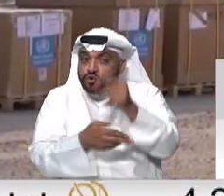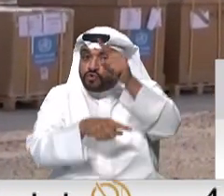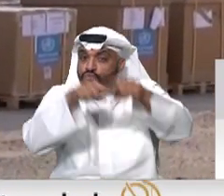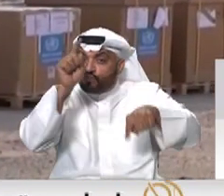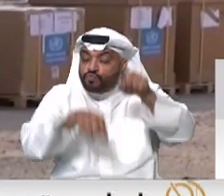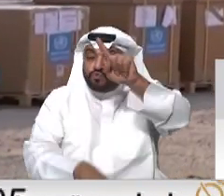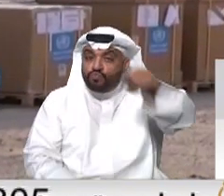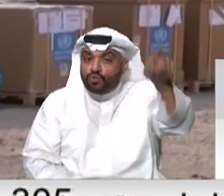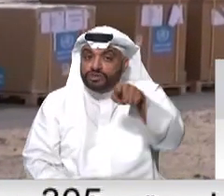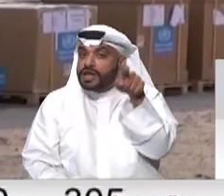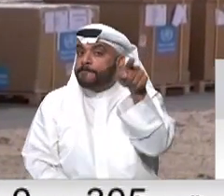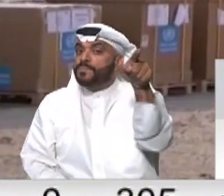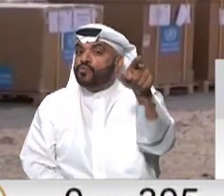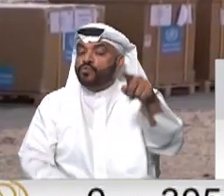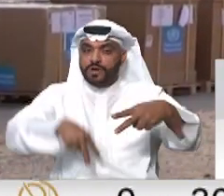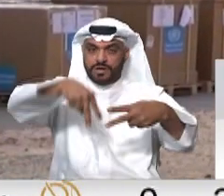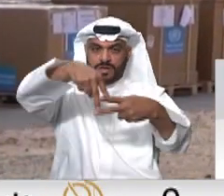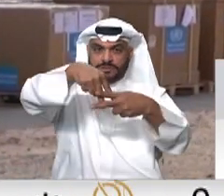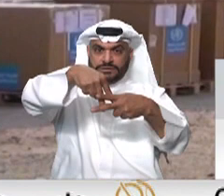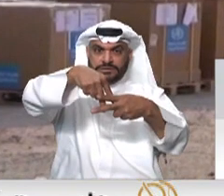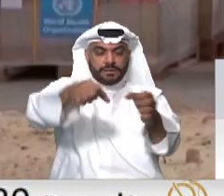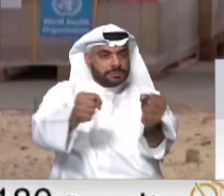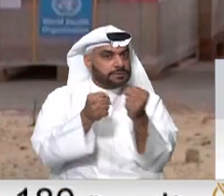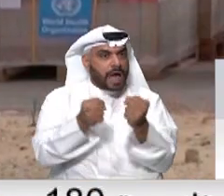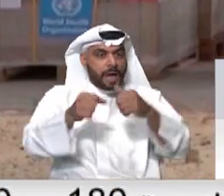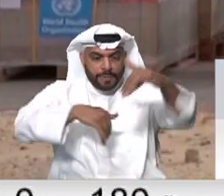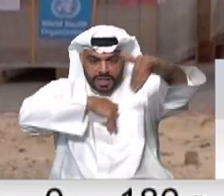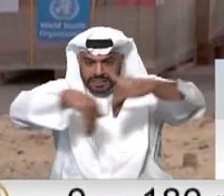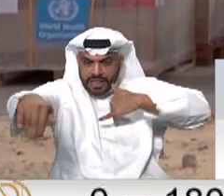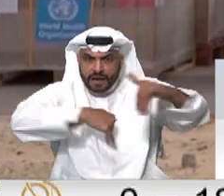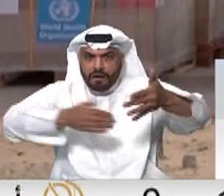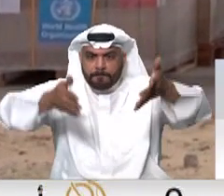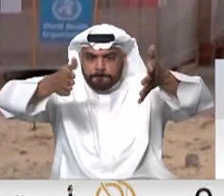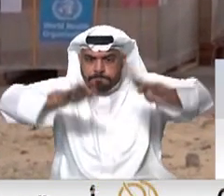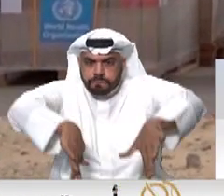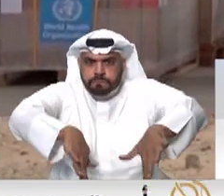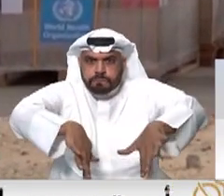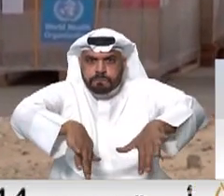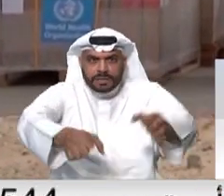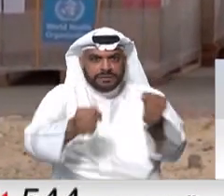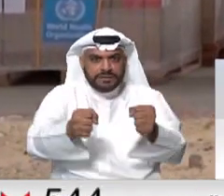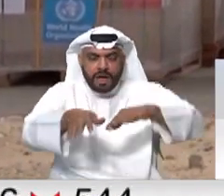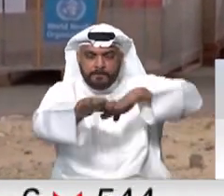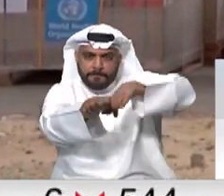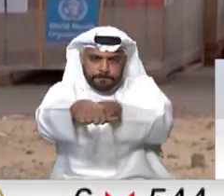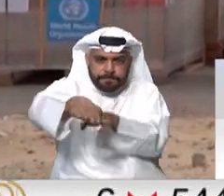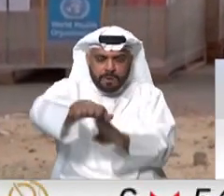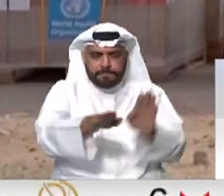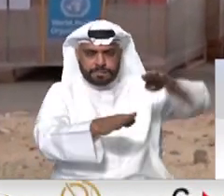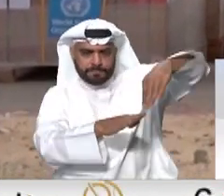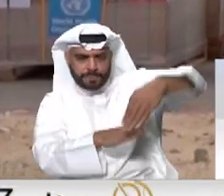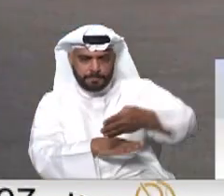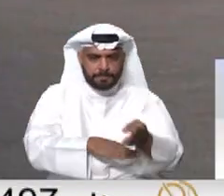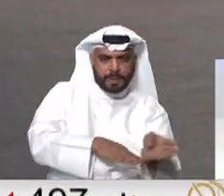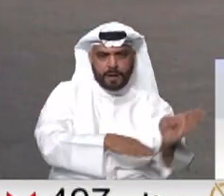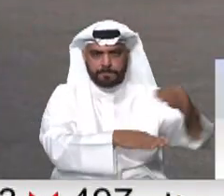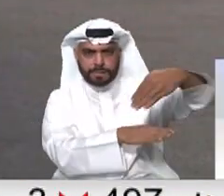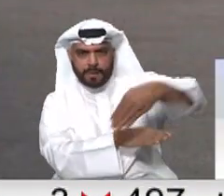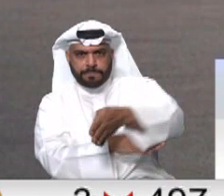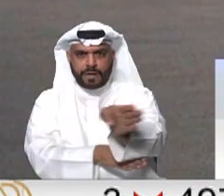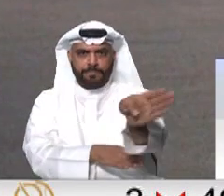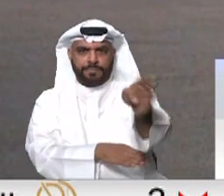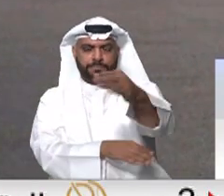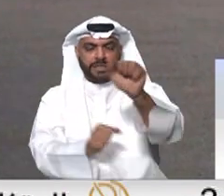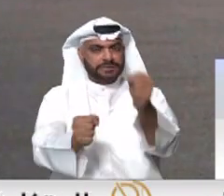للقصف الجوي ما يجعل الطرق في غزه بحاله لا تمكنها من استقبال المركبات العابره وفي وقت سابق